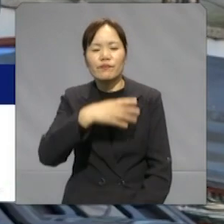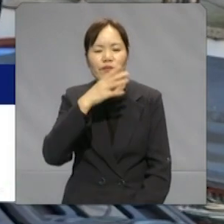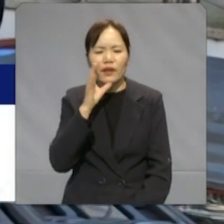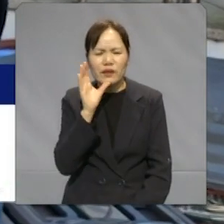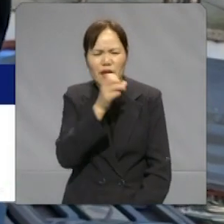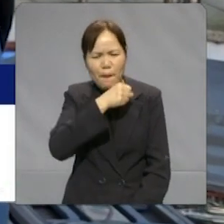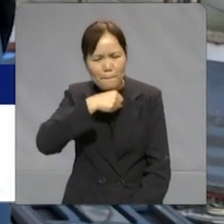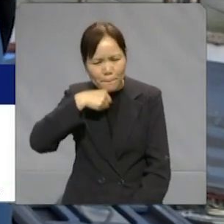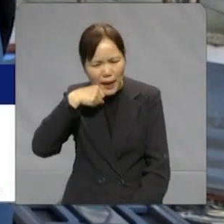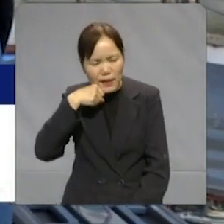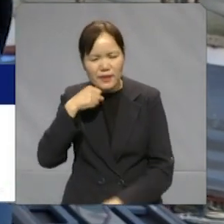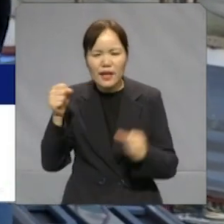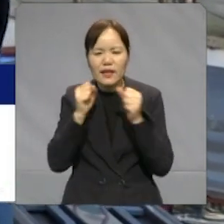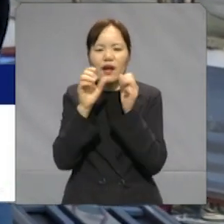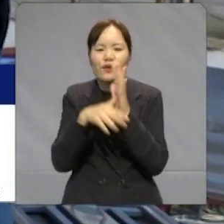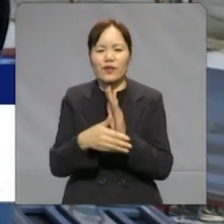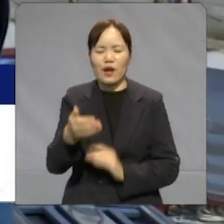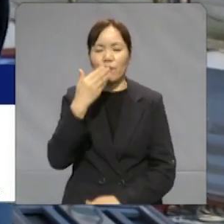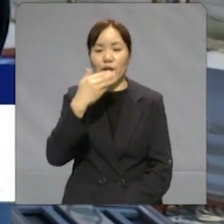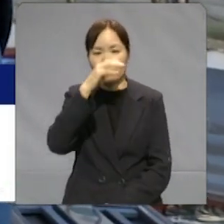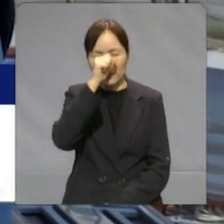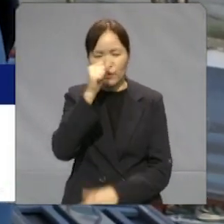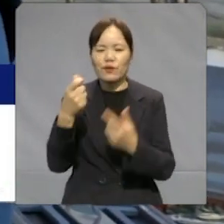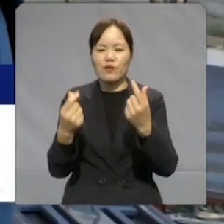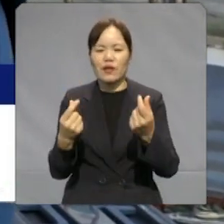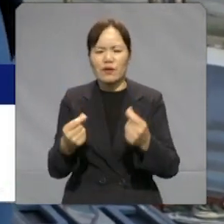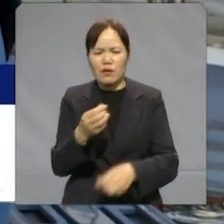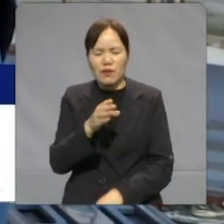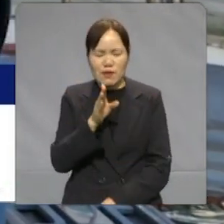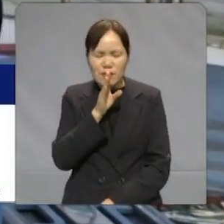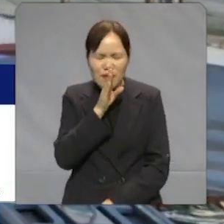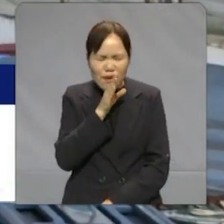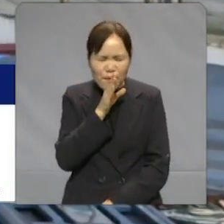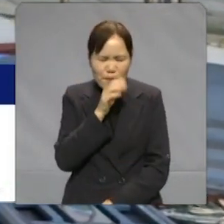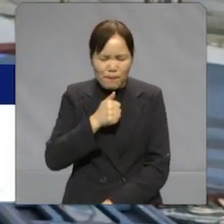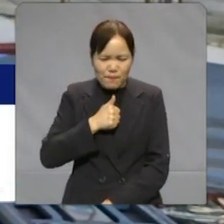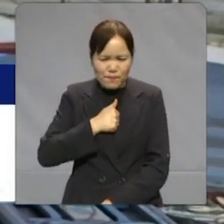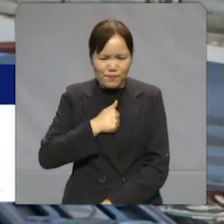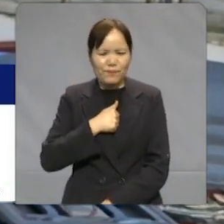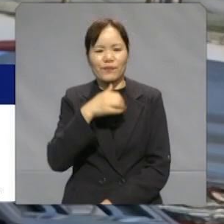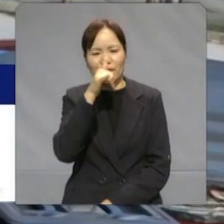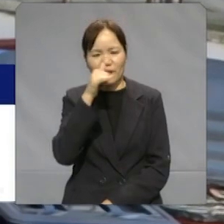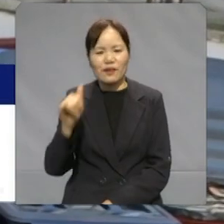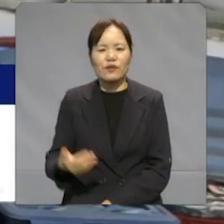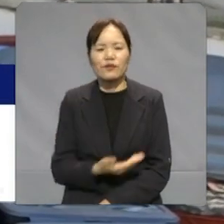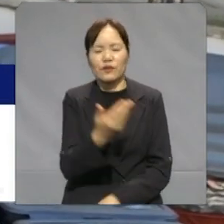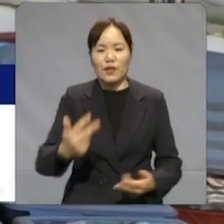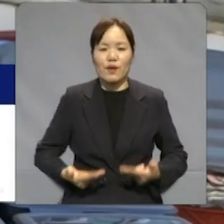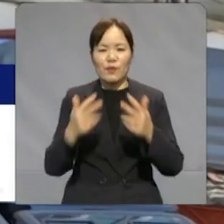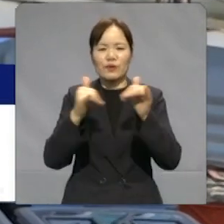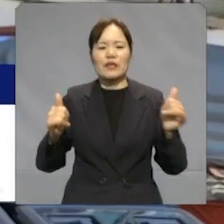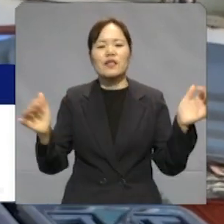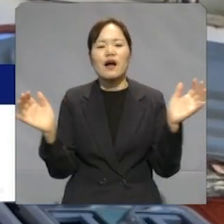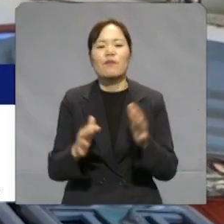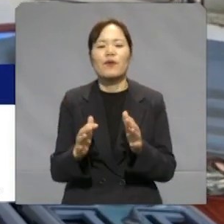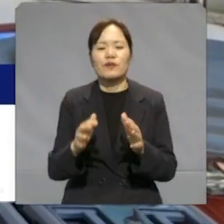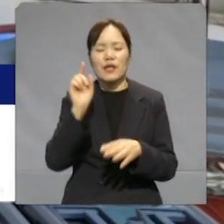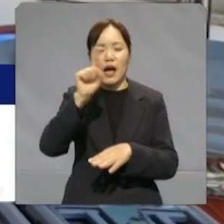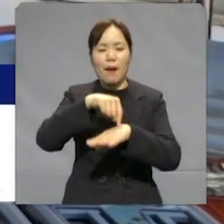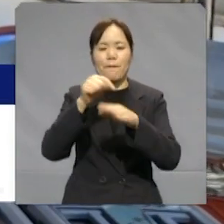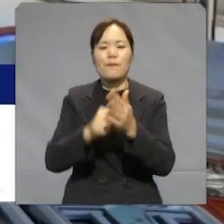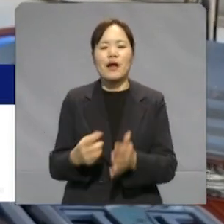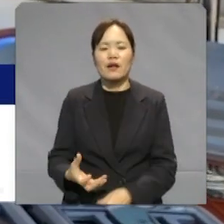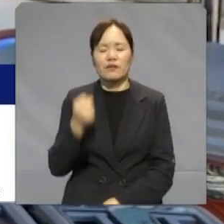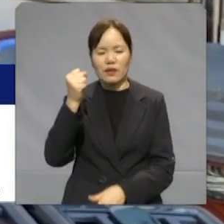어르신들이 정말 맛있게 겨울에 드셨으면 좋겠고요. 정말 이렇게 뿌듯합니다. 우리 여러 봉사자들이 모여서 한